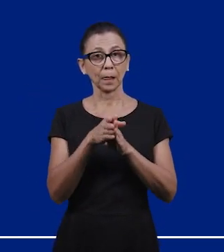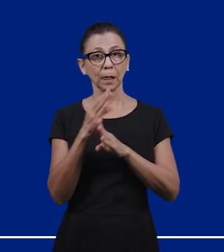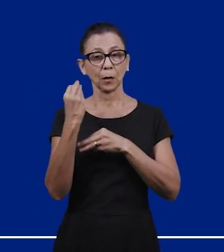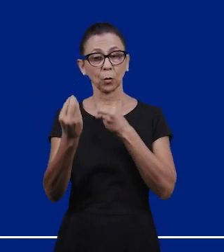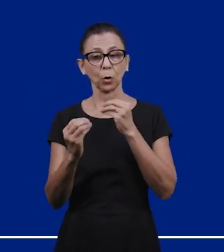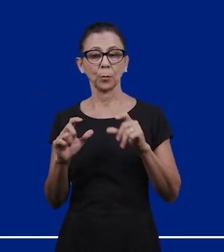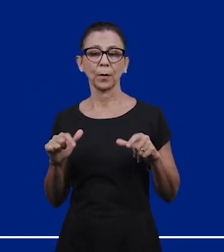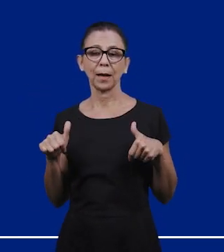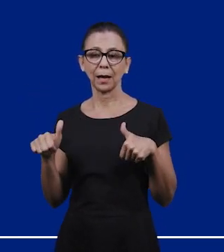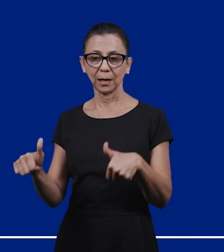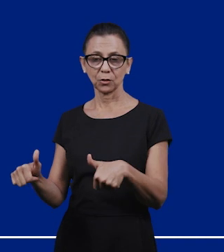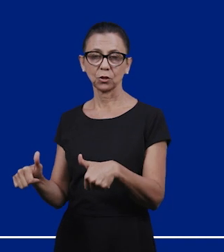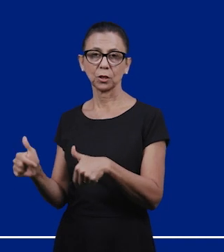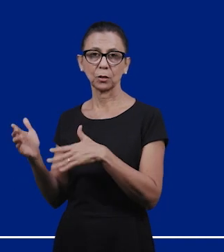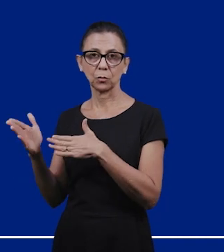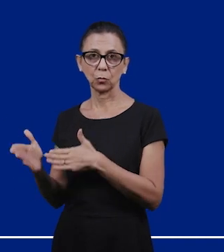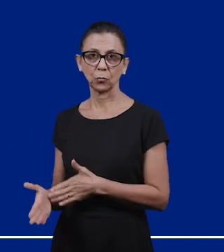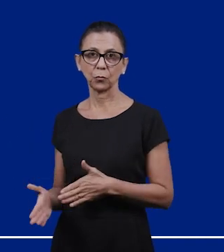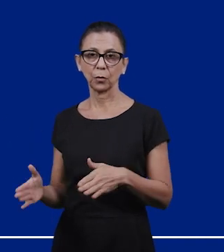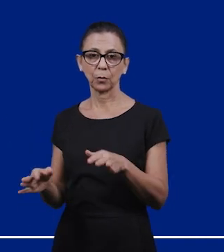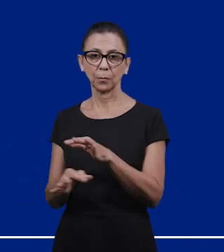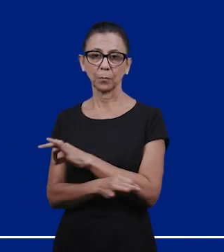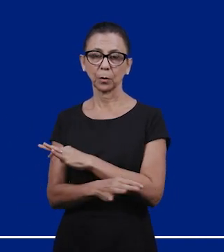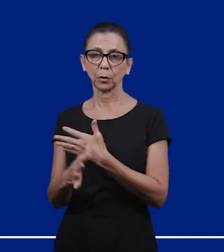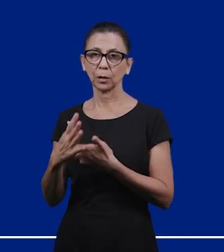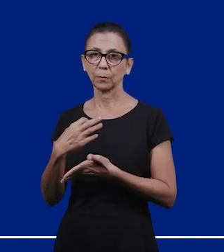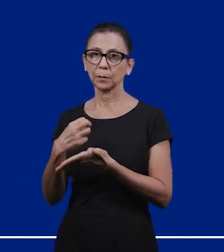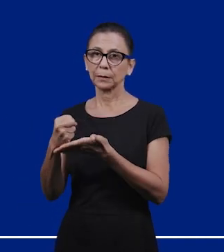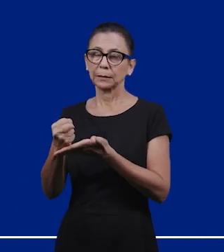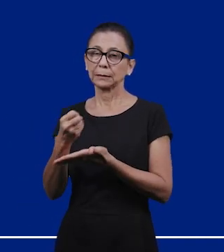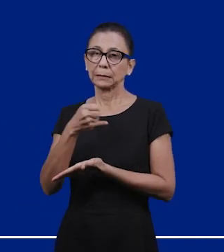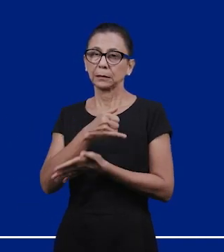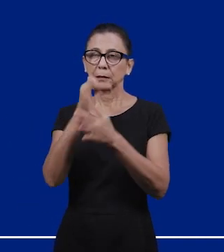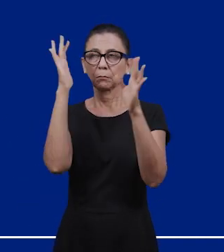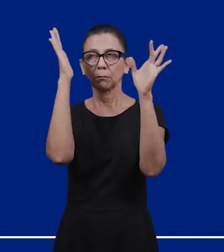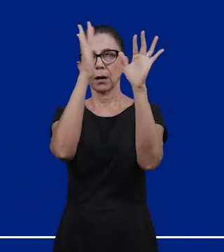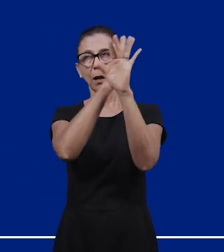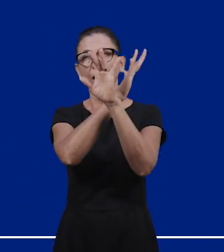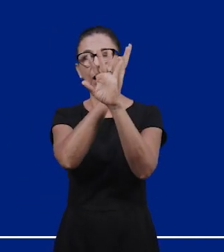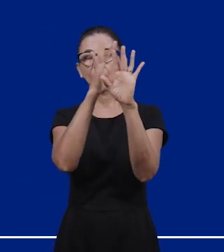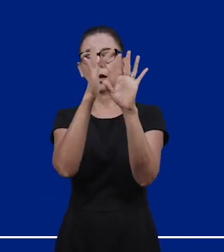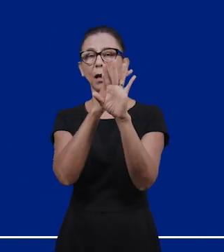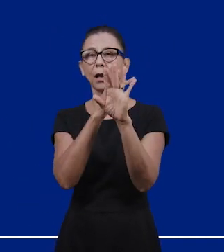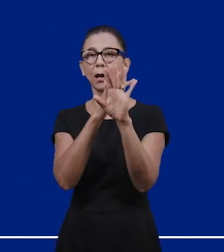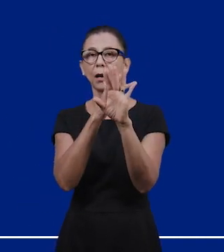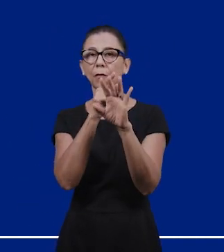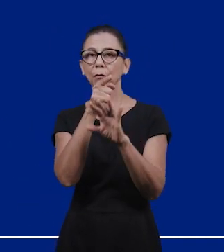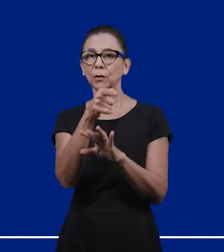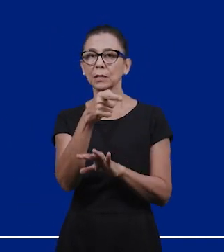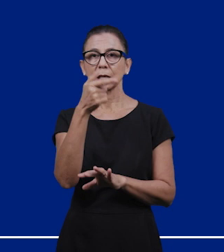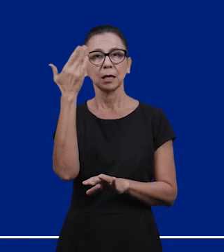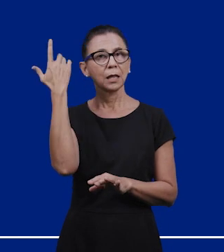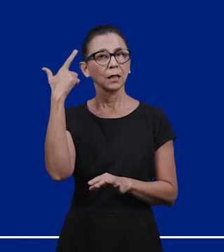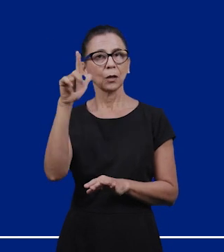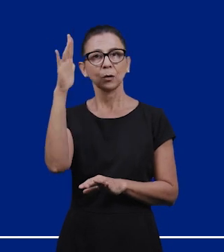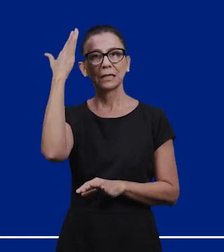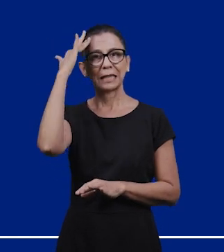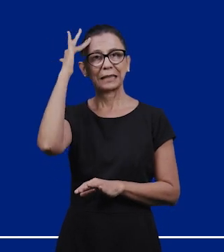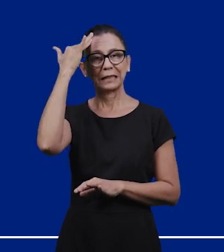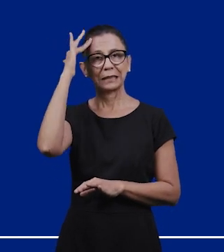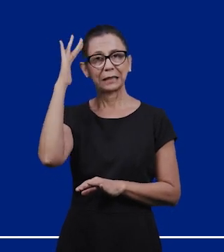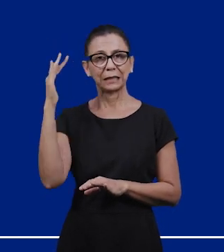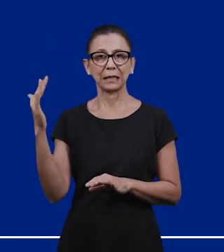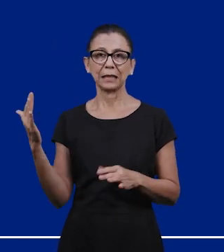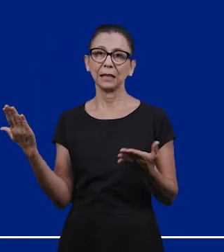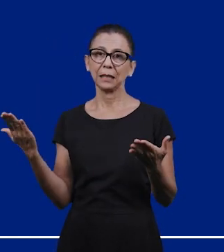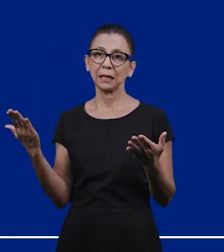doit agir afin d'être prêt pour l'enlèvement. Sans être vigilant, on ne peut pas discerner le monde que nous vivons,